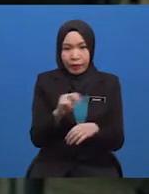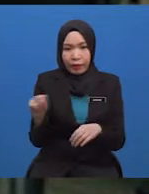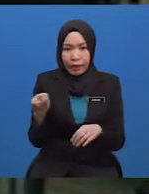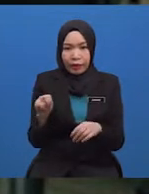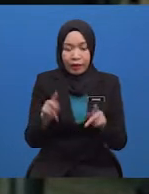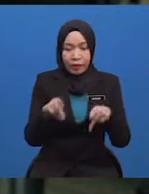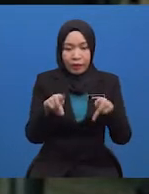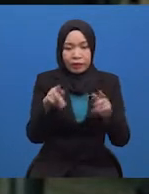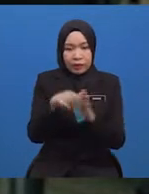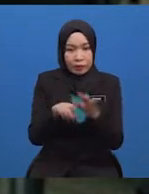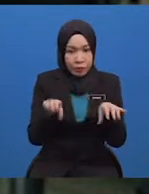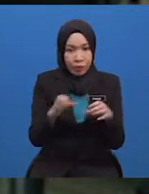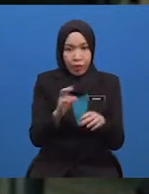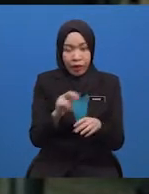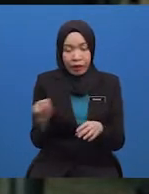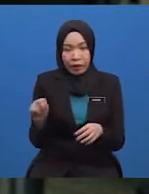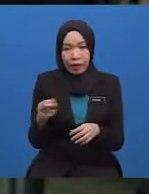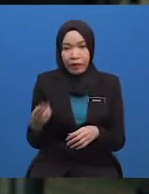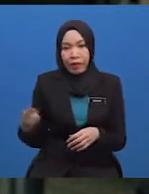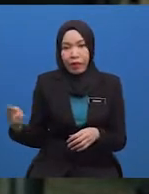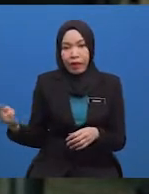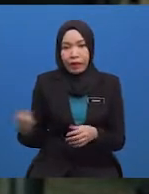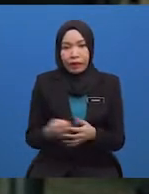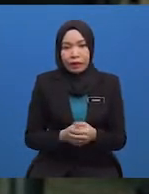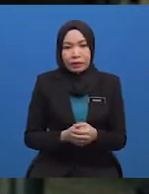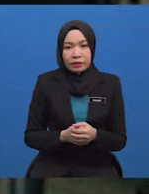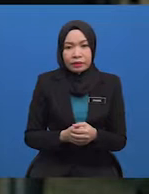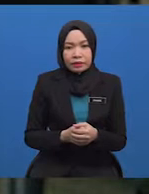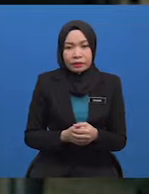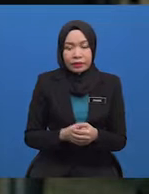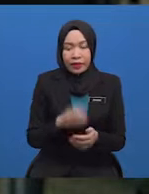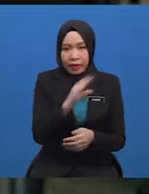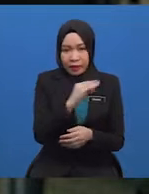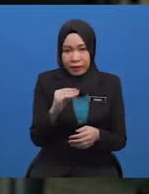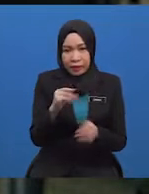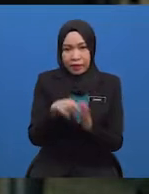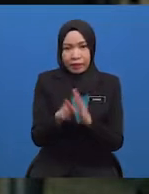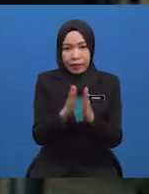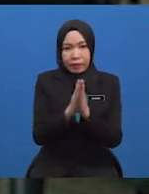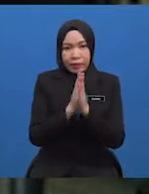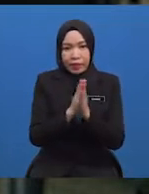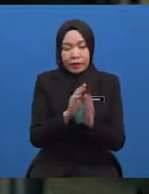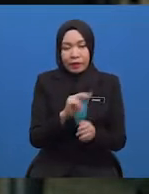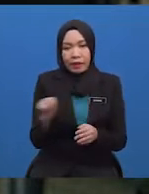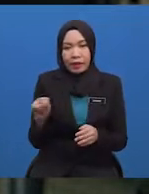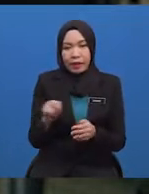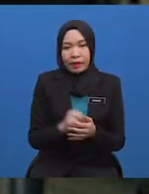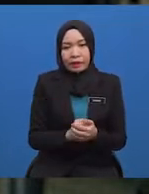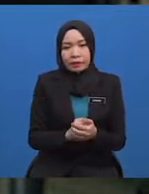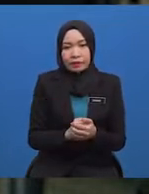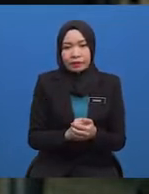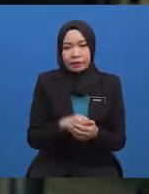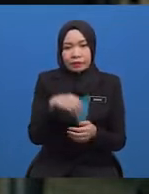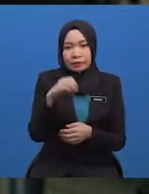dengan bahan toksik dan menyebabkan BOD atau kandungan permintaan oksigen biological